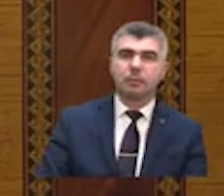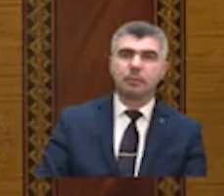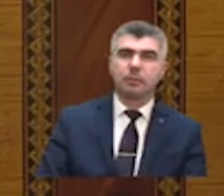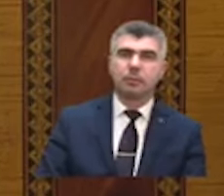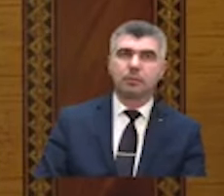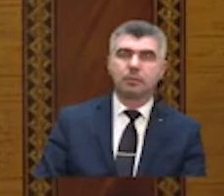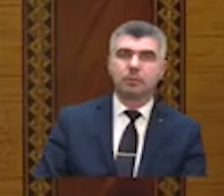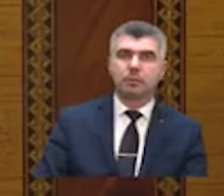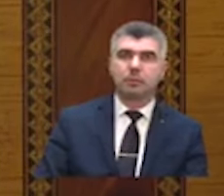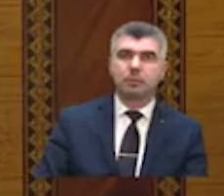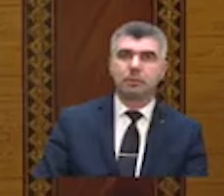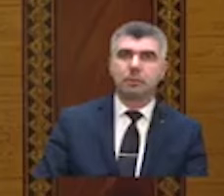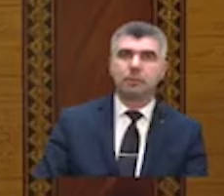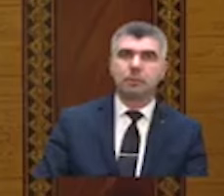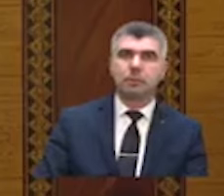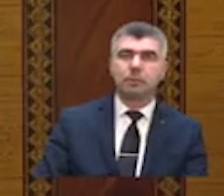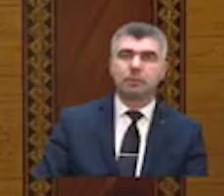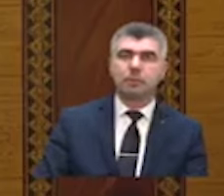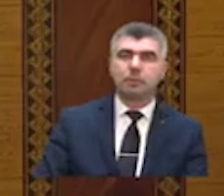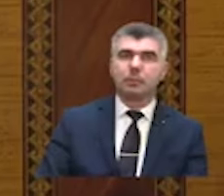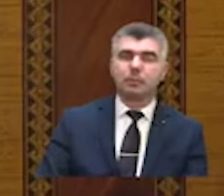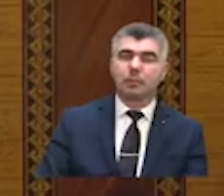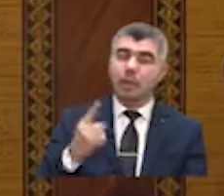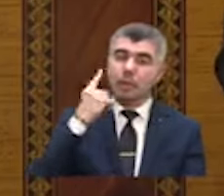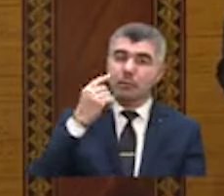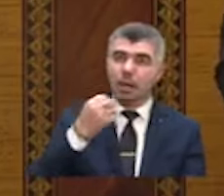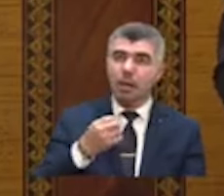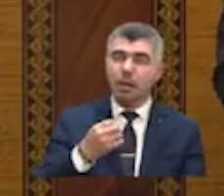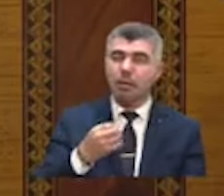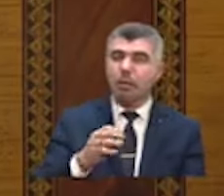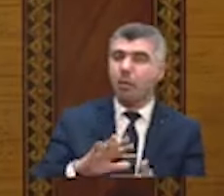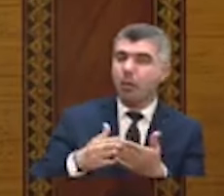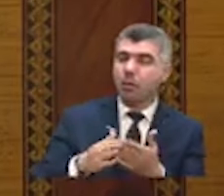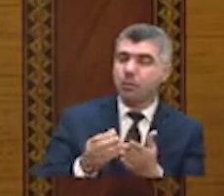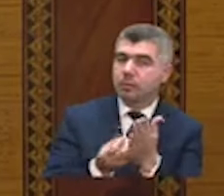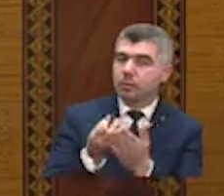ديال و سمعتكم ياك من الصباح وانتما